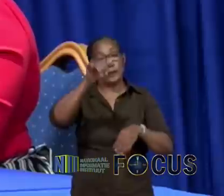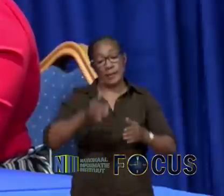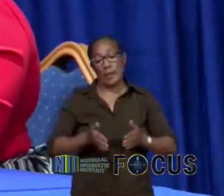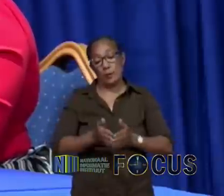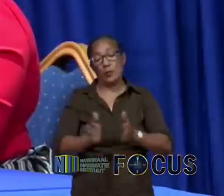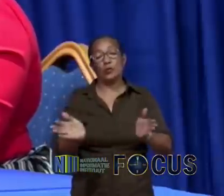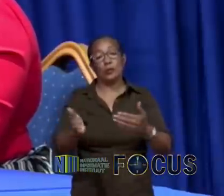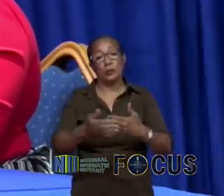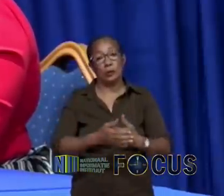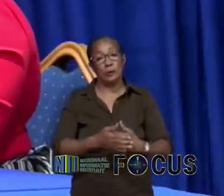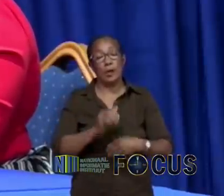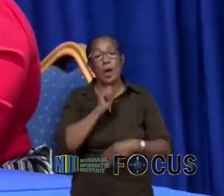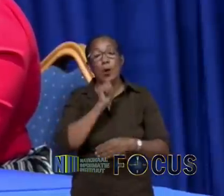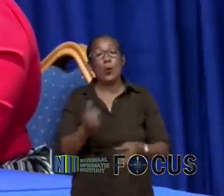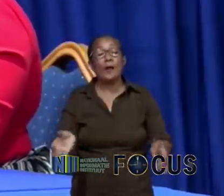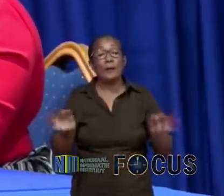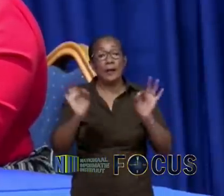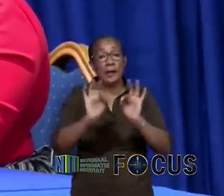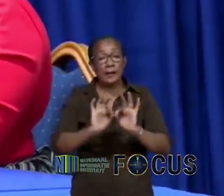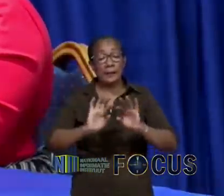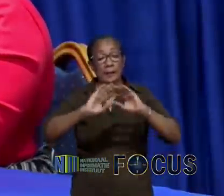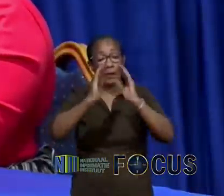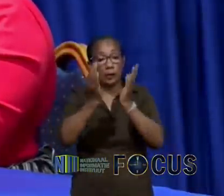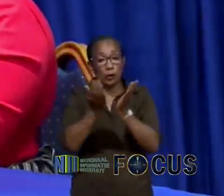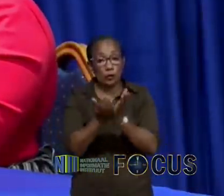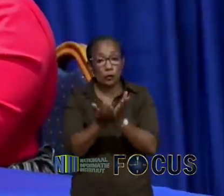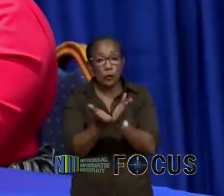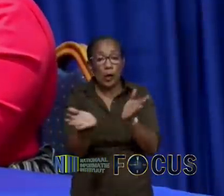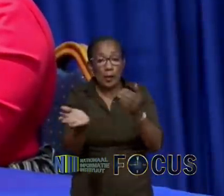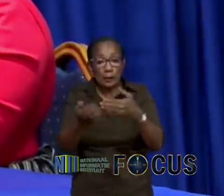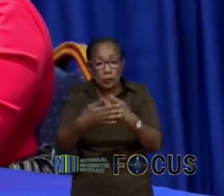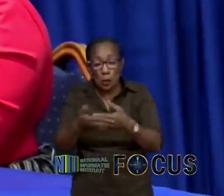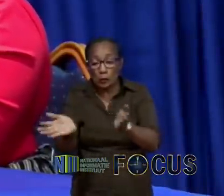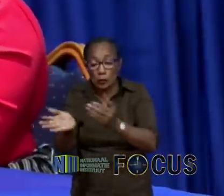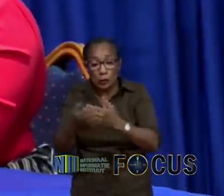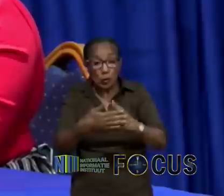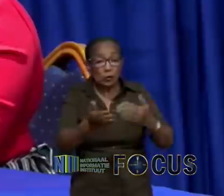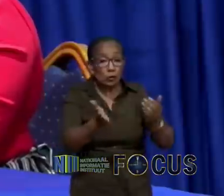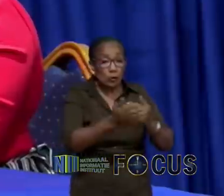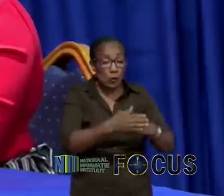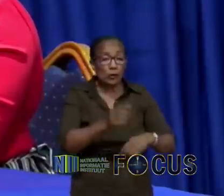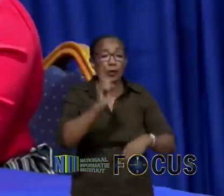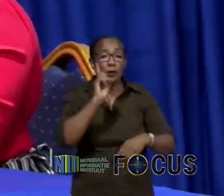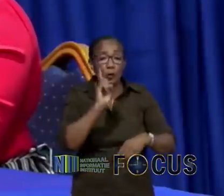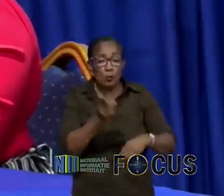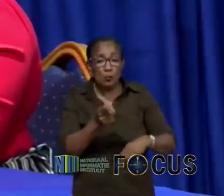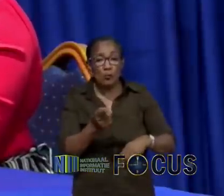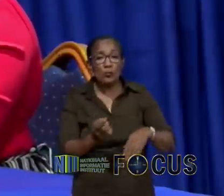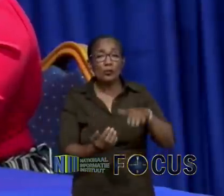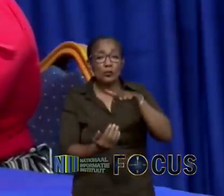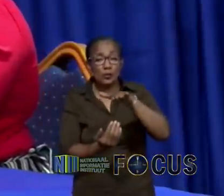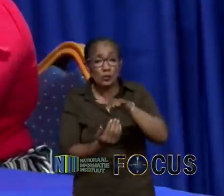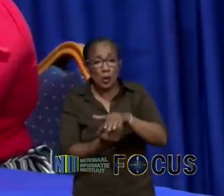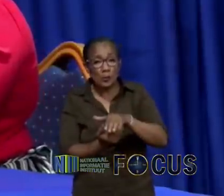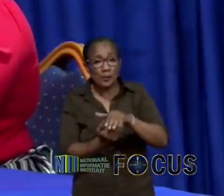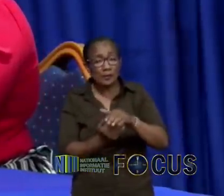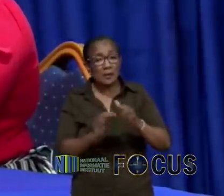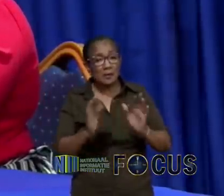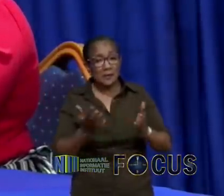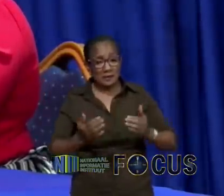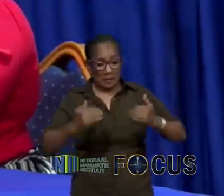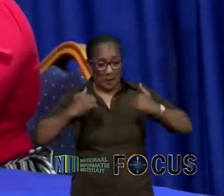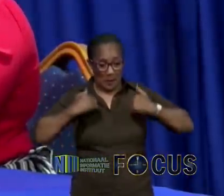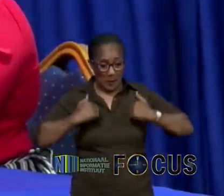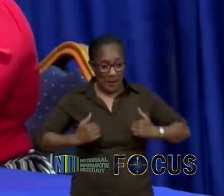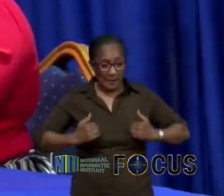staan belangrijk in a total lockdown disi. Na umustop taki smakan de